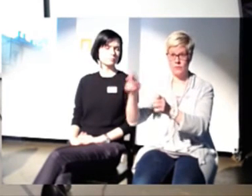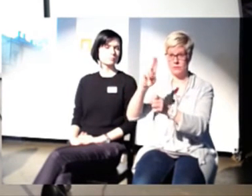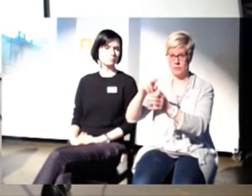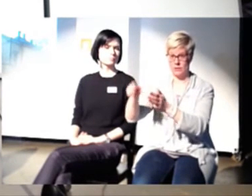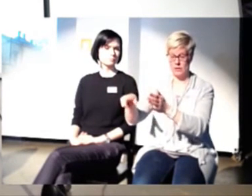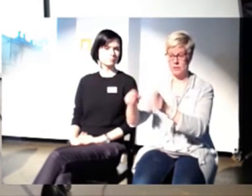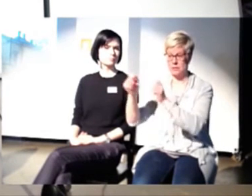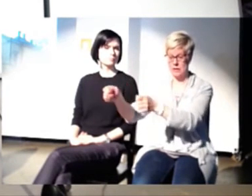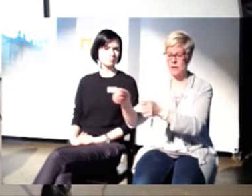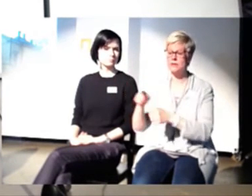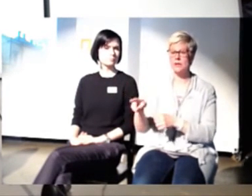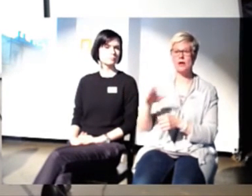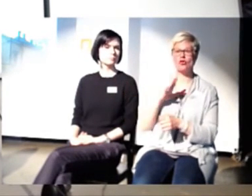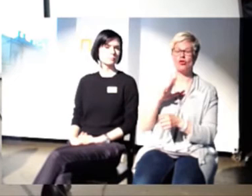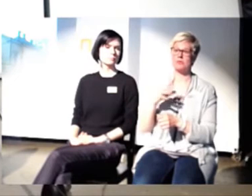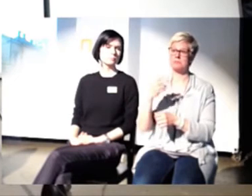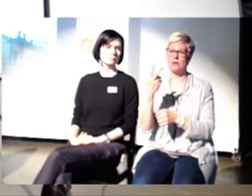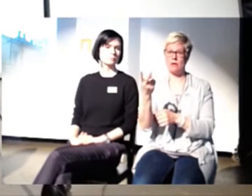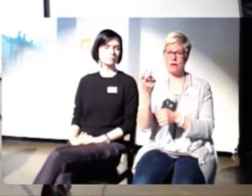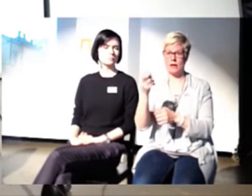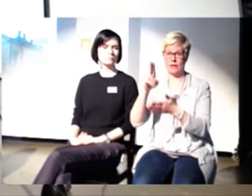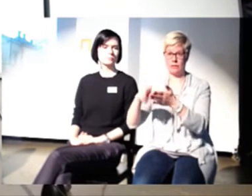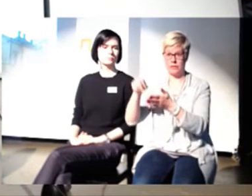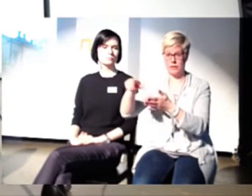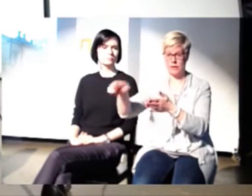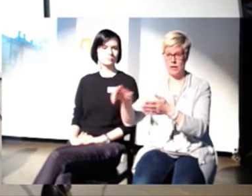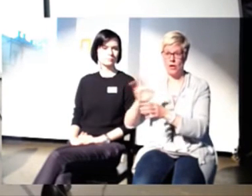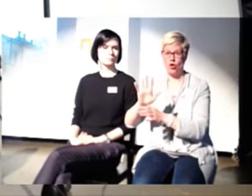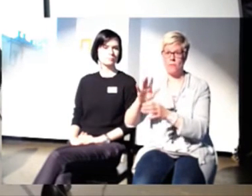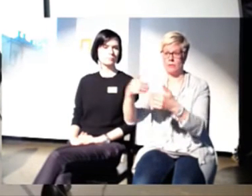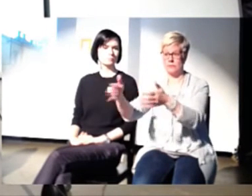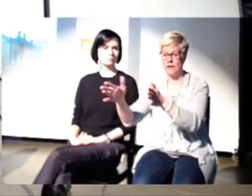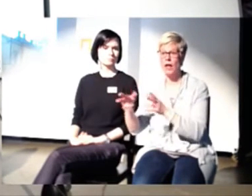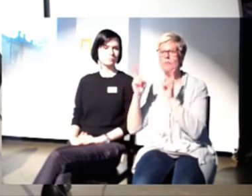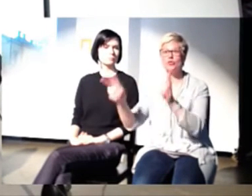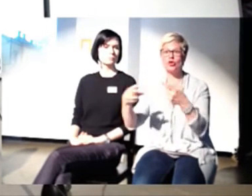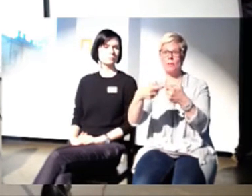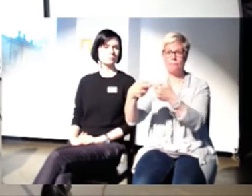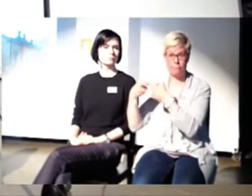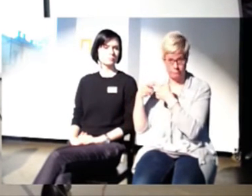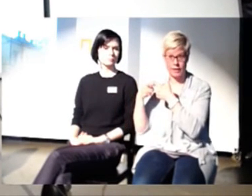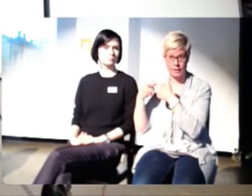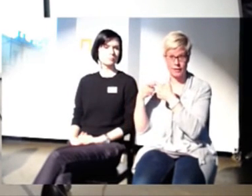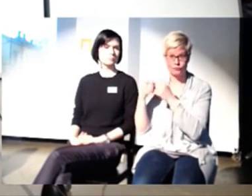siinä on niinku tilat kahdelle taiteilijalle myös perheineen. Siellä on isot tilat